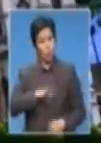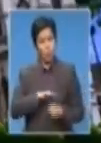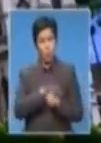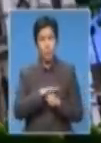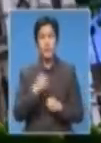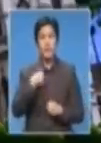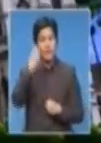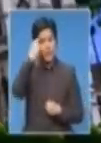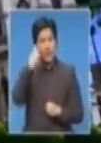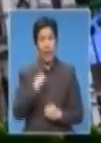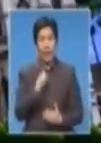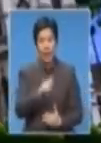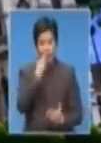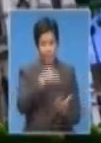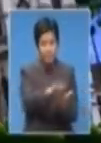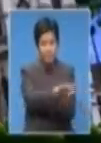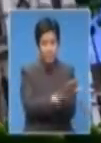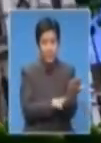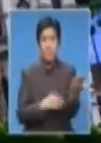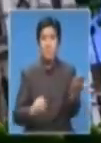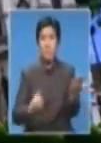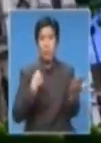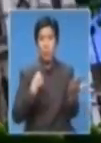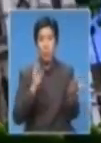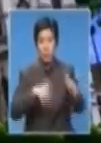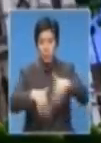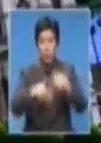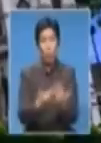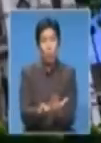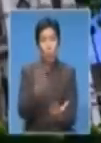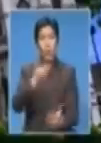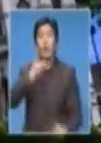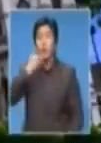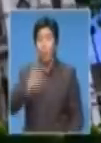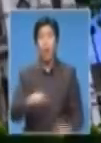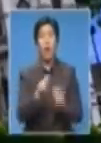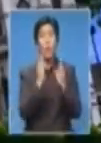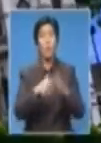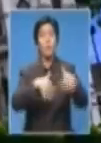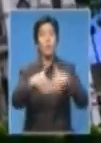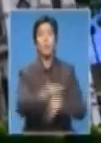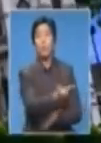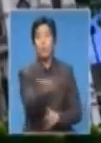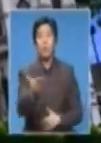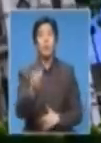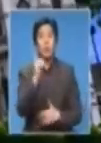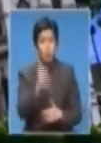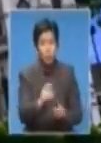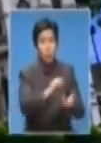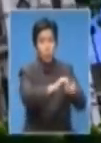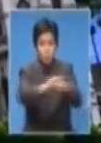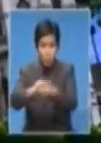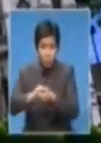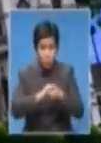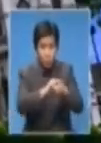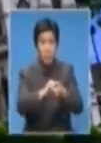เราไว้แล้วประเทศชาติบ้านคงประชาชนมั่งคั่งอย่างยั่งยืนก็ขอให้ประชาชนทุกคนทุกภาคส่วนนะครับกรุณาให้ความร่วมมือนะครับให้กำลังใจ